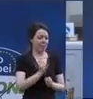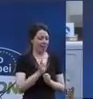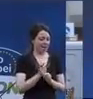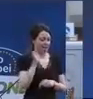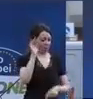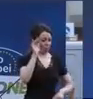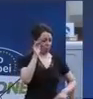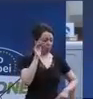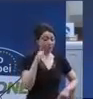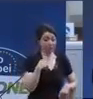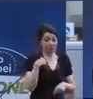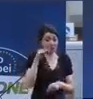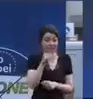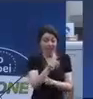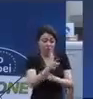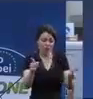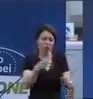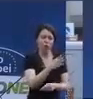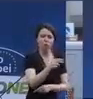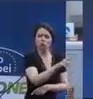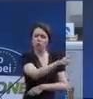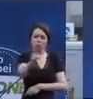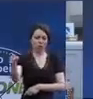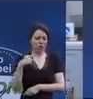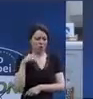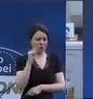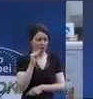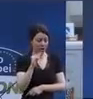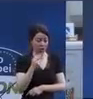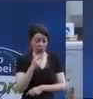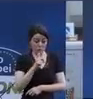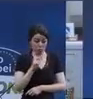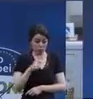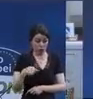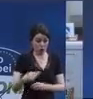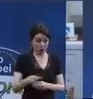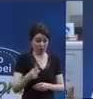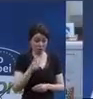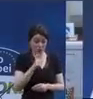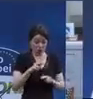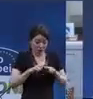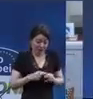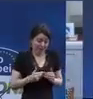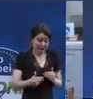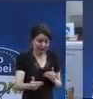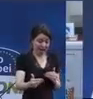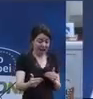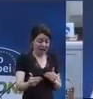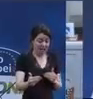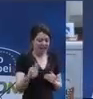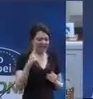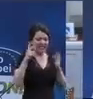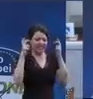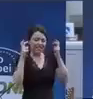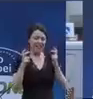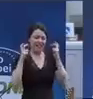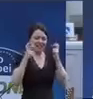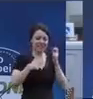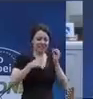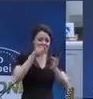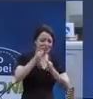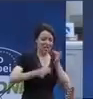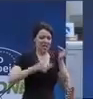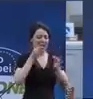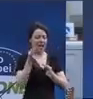io chiedo a loro a tutti voi nei due giorni nel giorno che rimane la fatica di